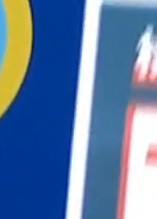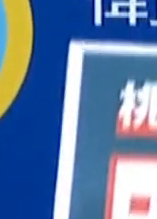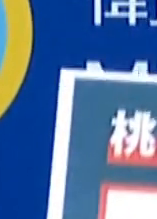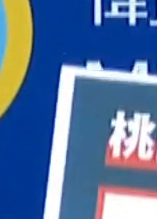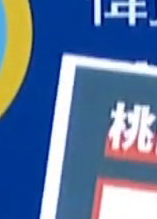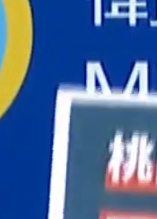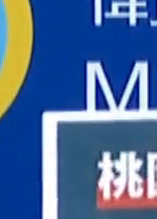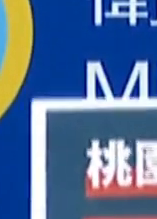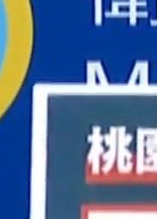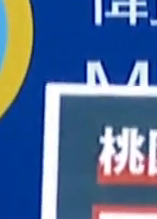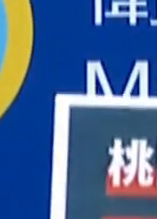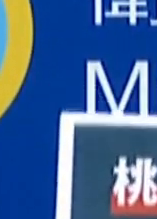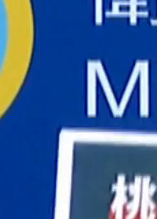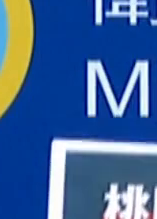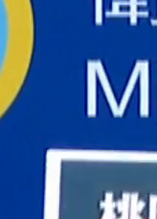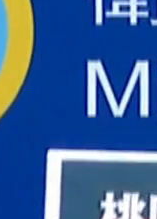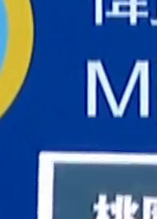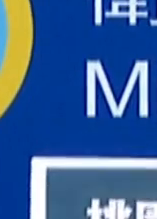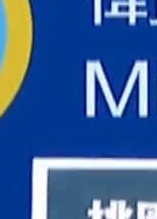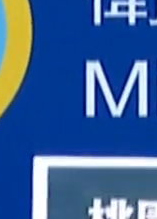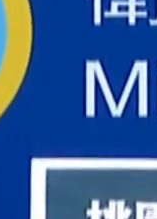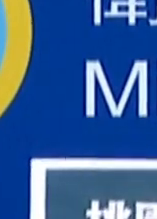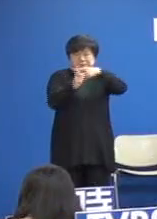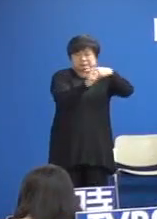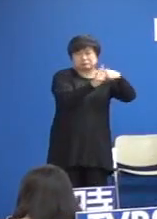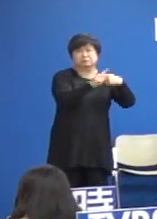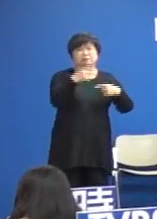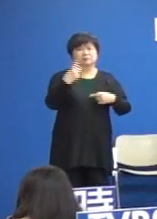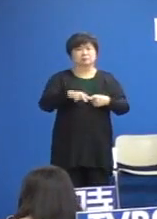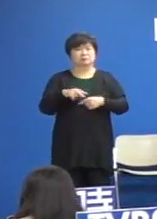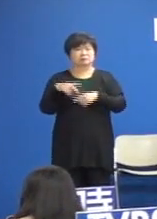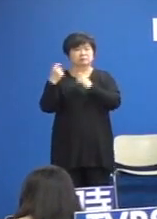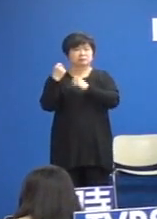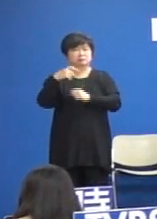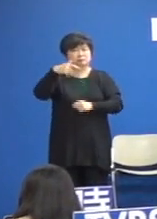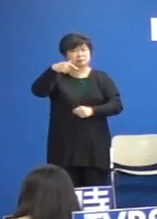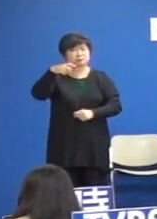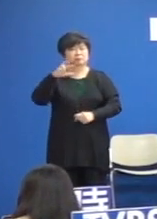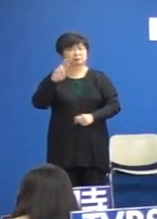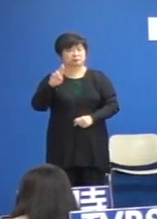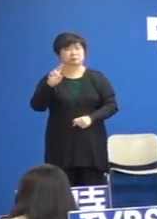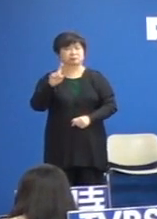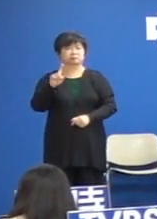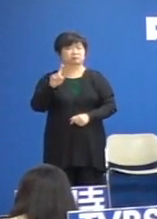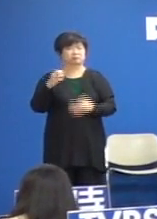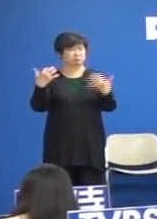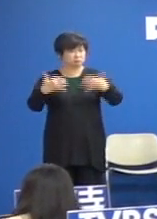场基本上恢复安全性。新唐人亚太电视林家伟、张文婷台湾台北报道。